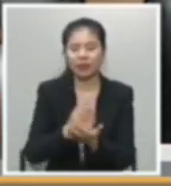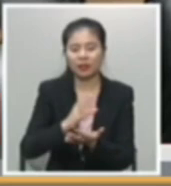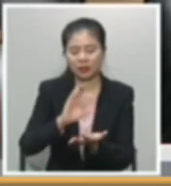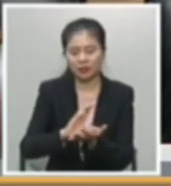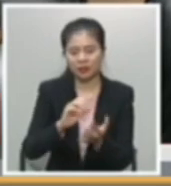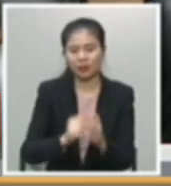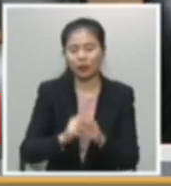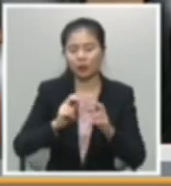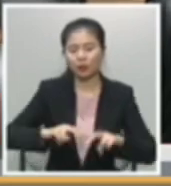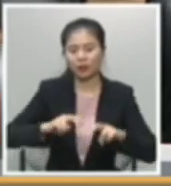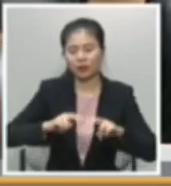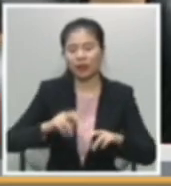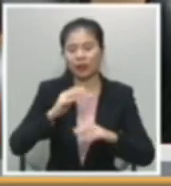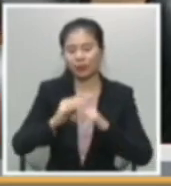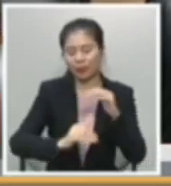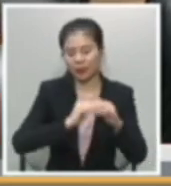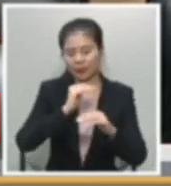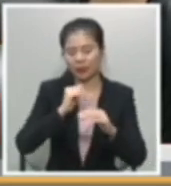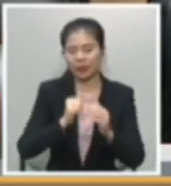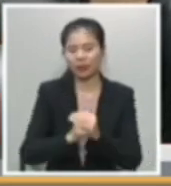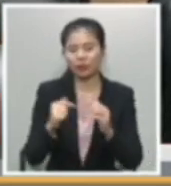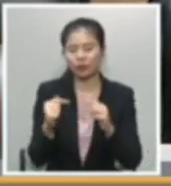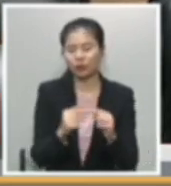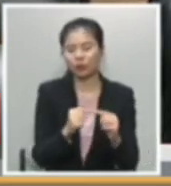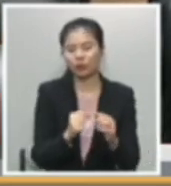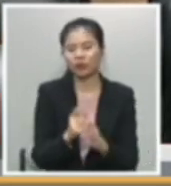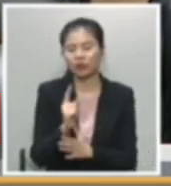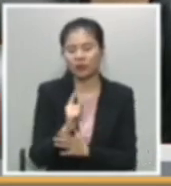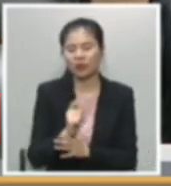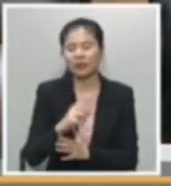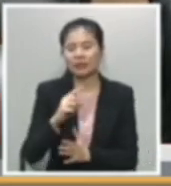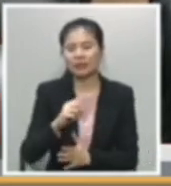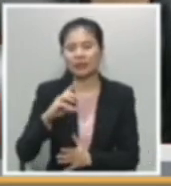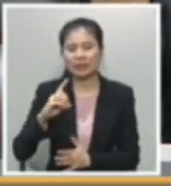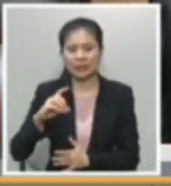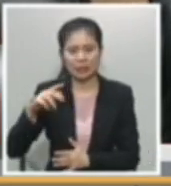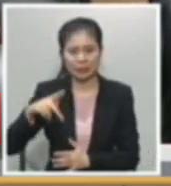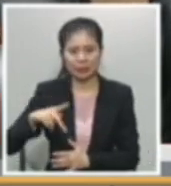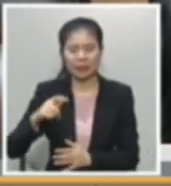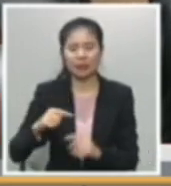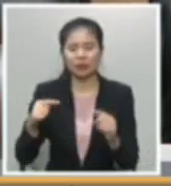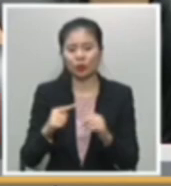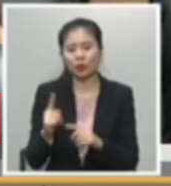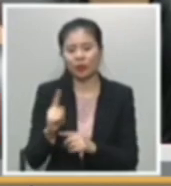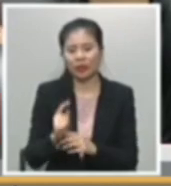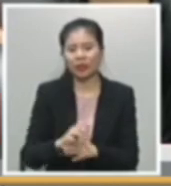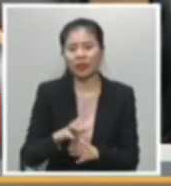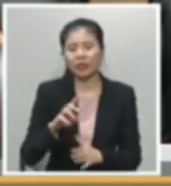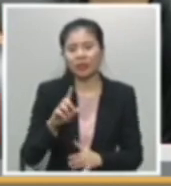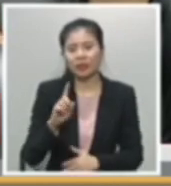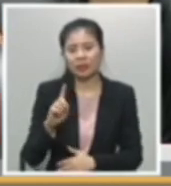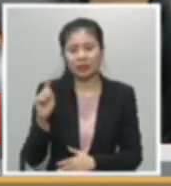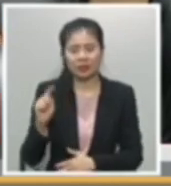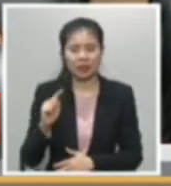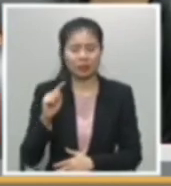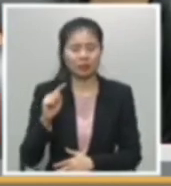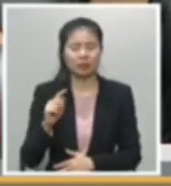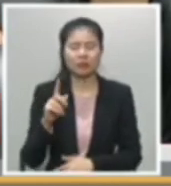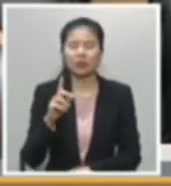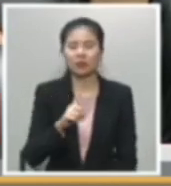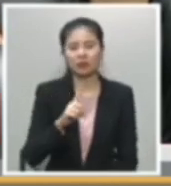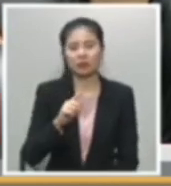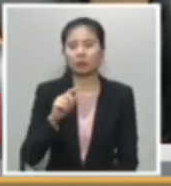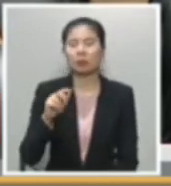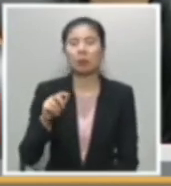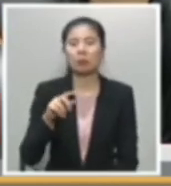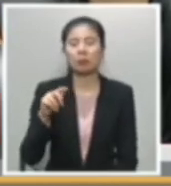วิจัยและพัฒนาต่ออัตราส่วนของ GDP เนี่ยส่วนใหญ่จะอยู่ที่ 1-2% แล้วผมเชื่อว่าเมื่อว